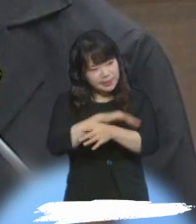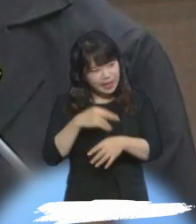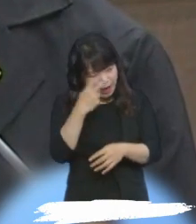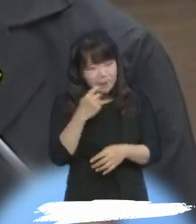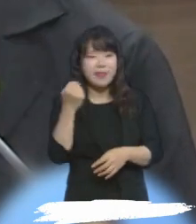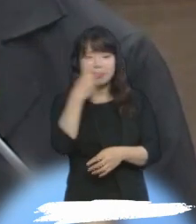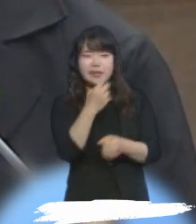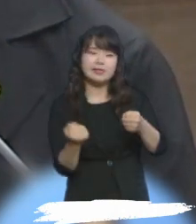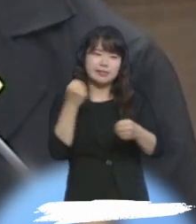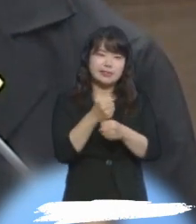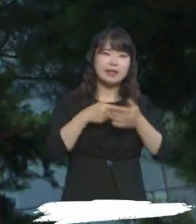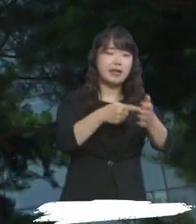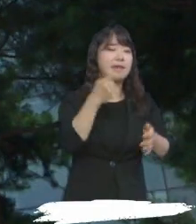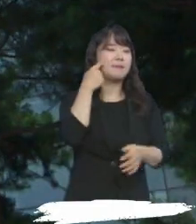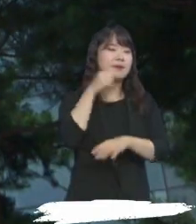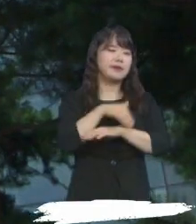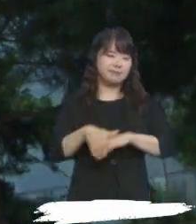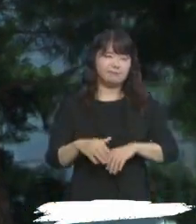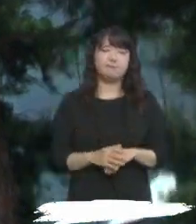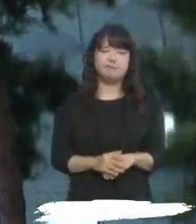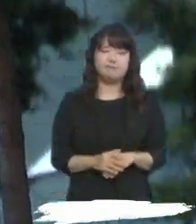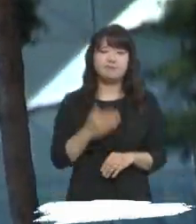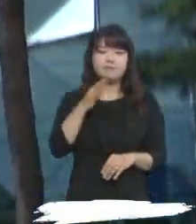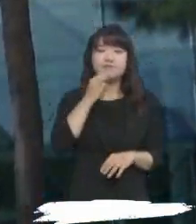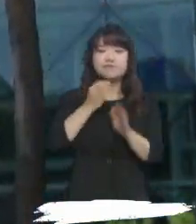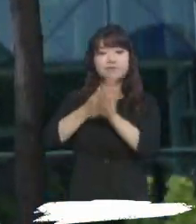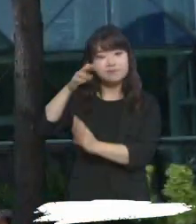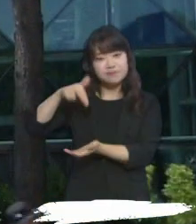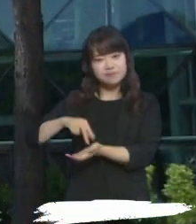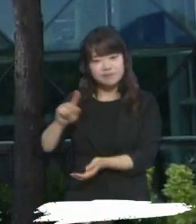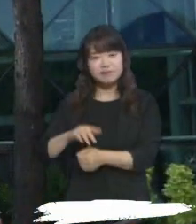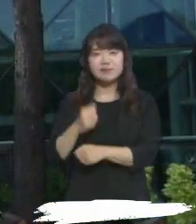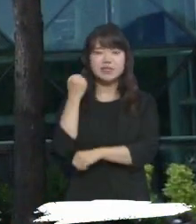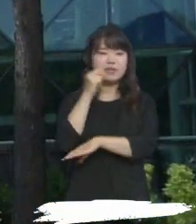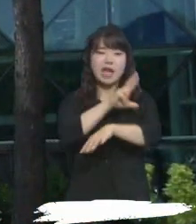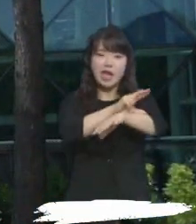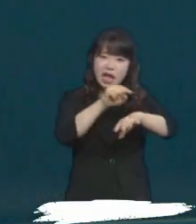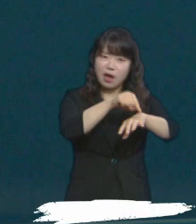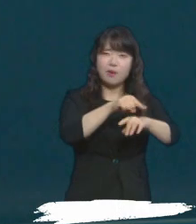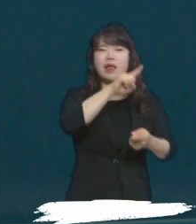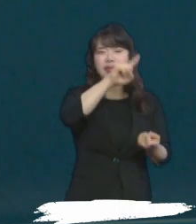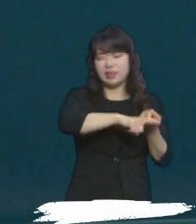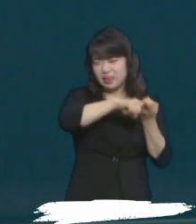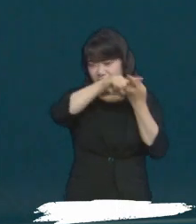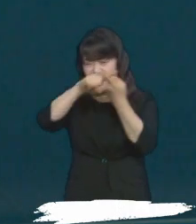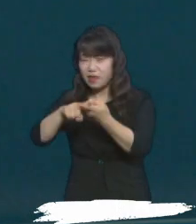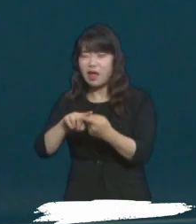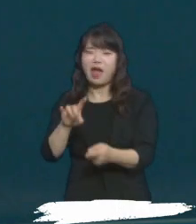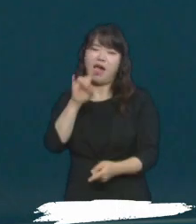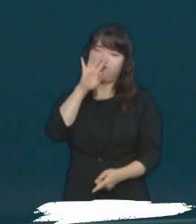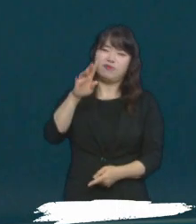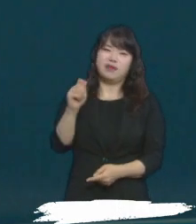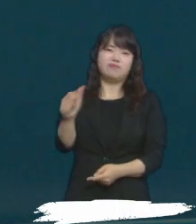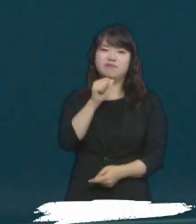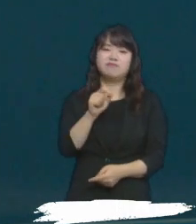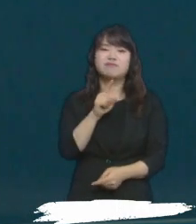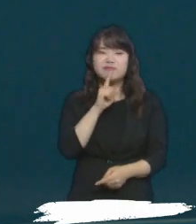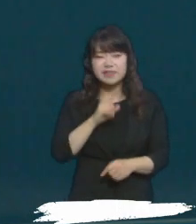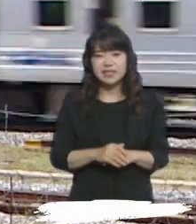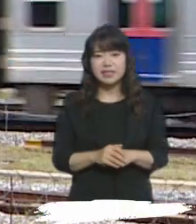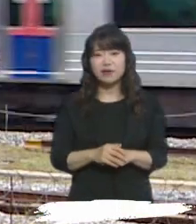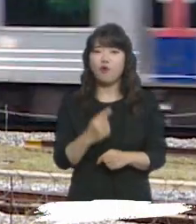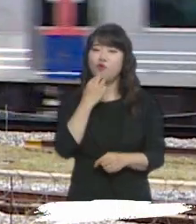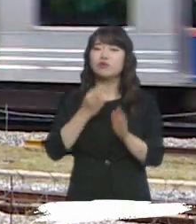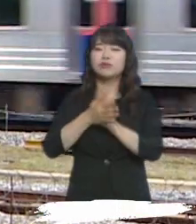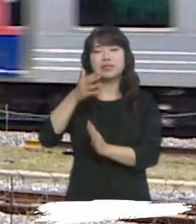시도를 해보겠습니다. 그러나 서울시는 기존 노선으로 다시 추진하는 건 안 된다는 입장입니다. 오